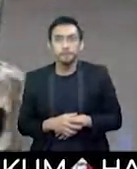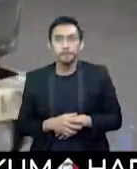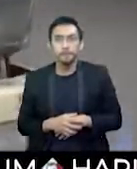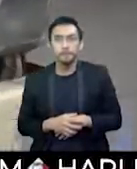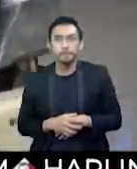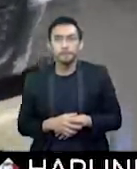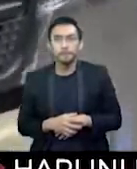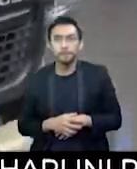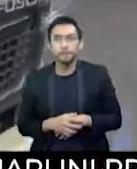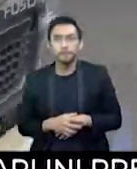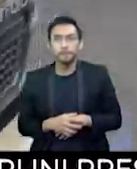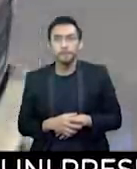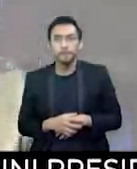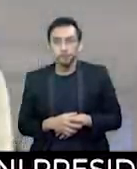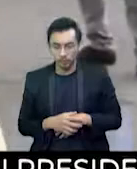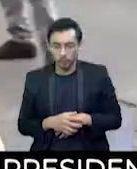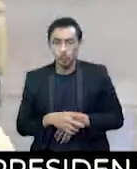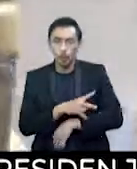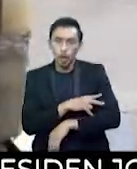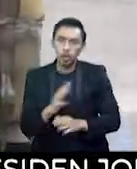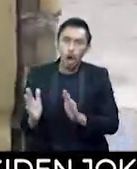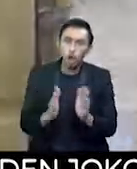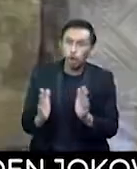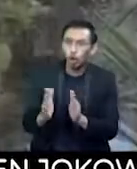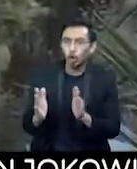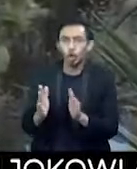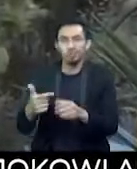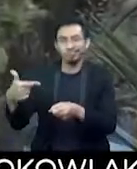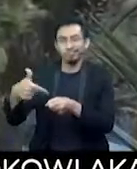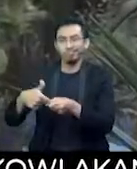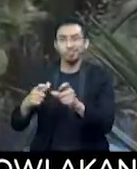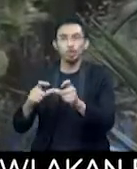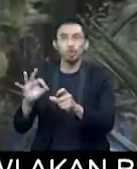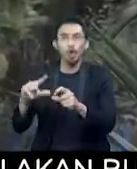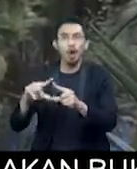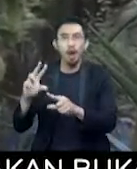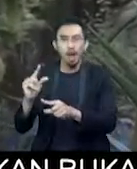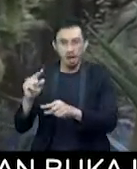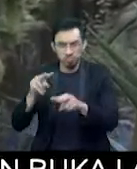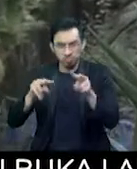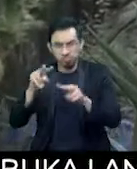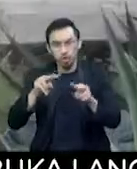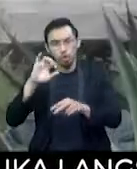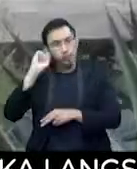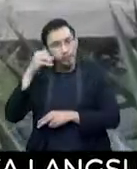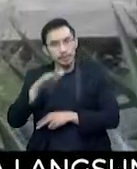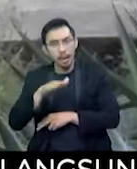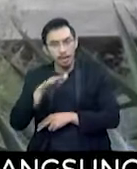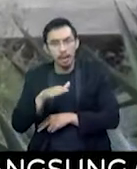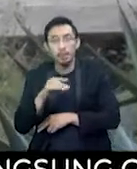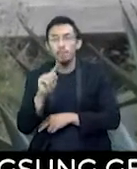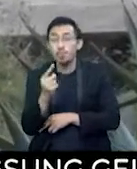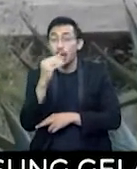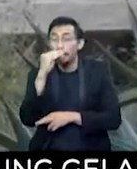Petugas mengatur antrian kendaraan yang akan mengisi solar di SBBU kilometer 7 Palembang, Sumatera Selatan. Sejak pagi hari, antrian kendaraan mengular hingga